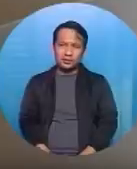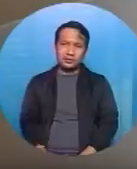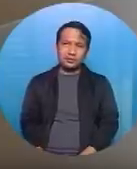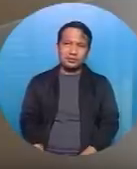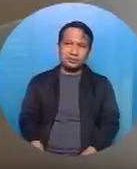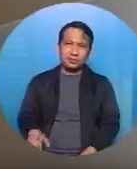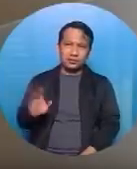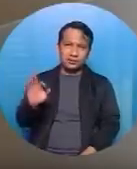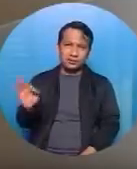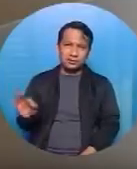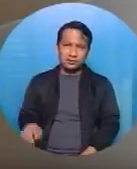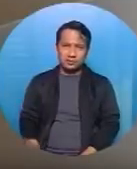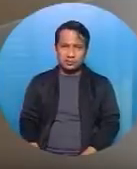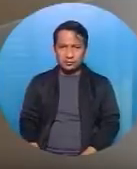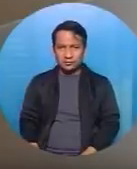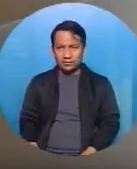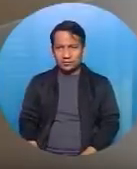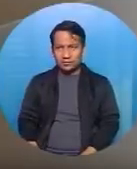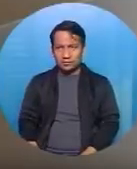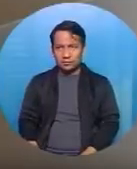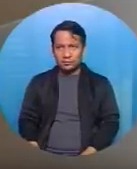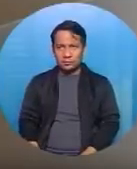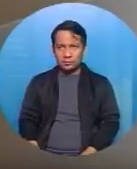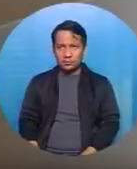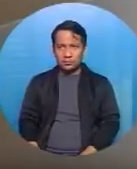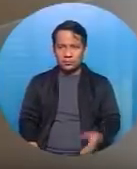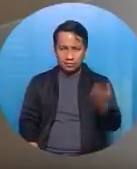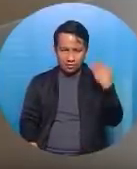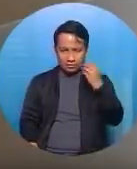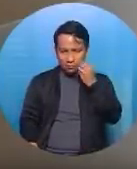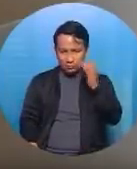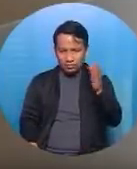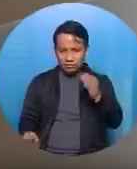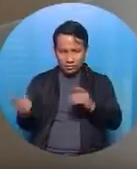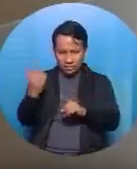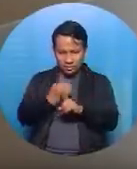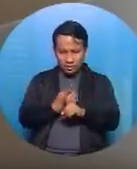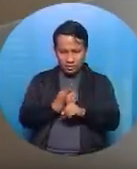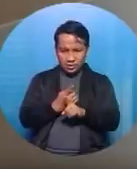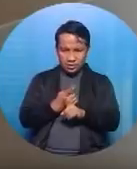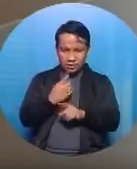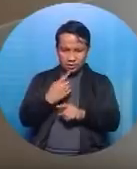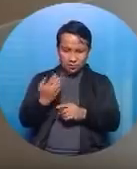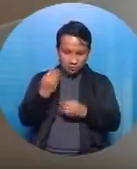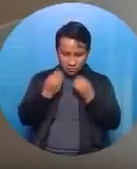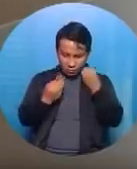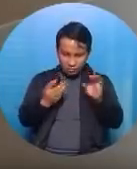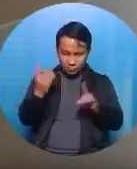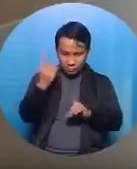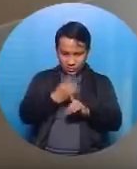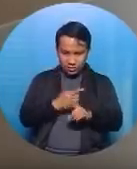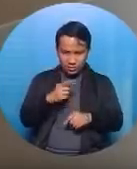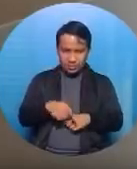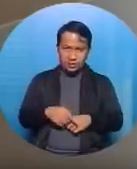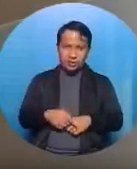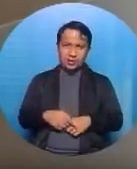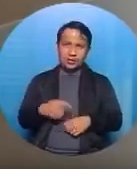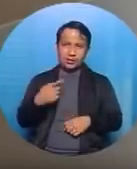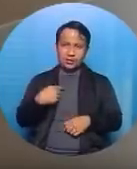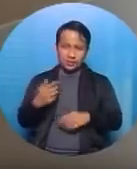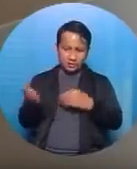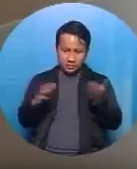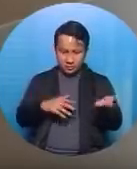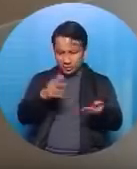madam. Hindi po pinalayas. Uwi po yan dito ng December. Ang sabi daw po doon sa garahe, namatay daw po